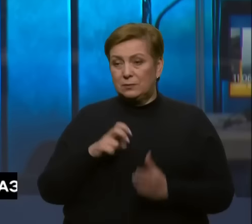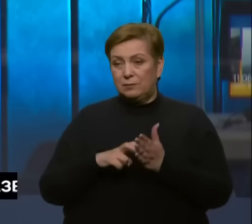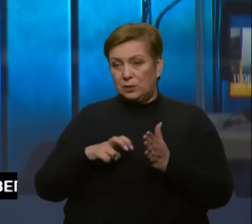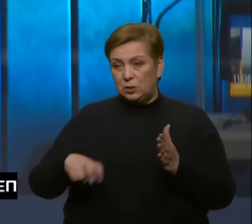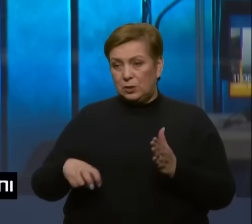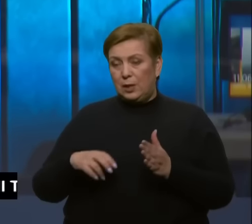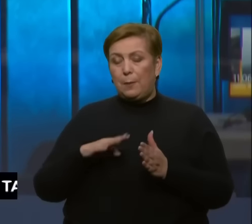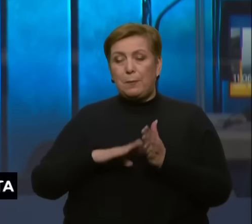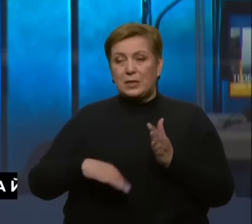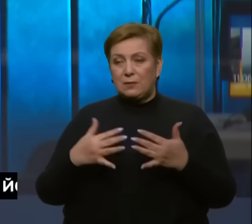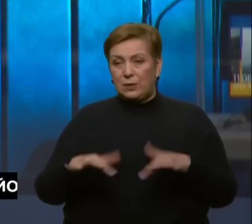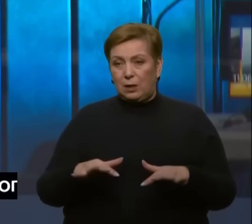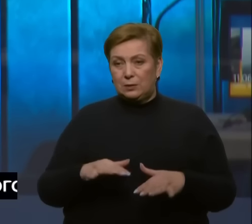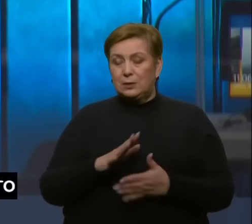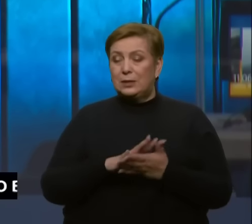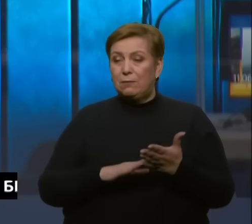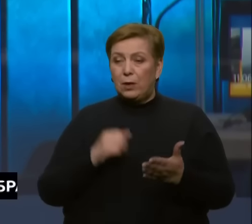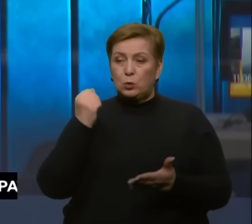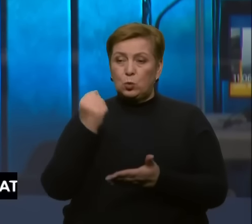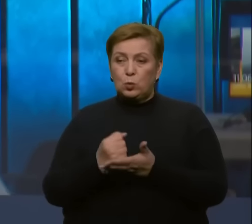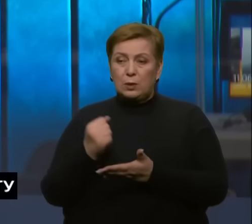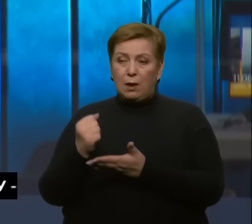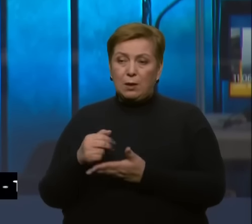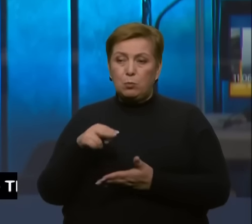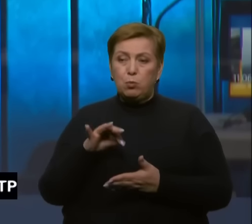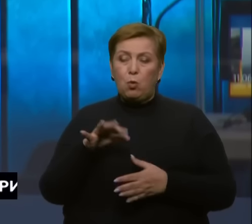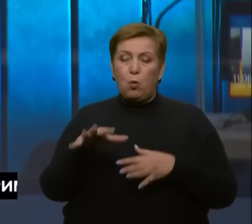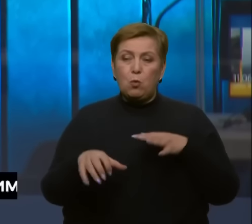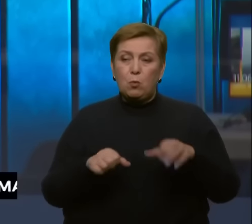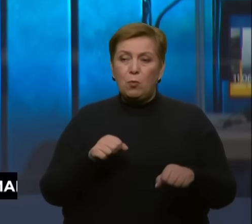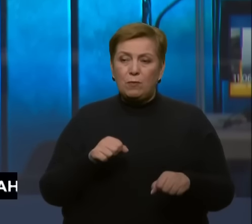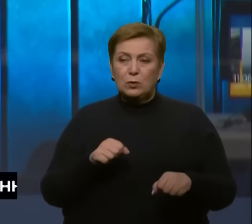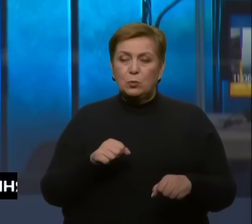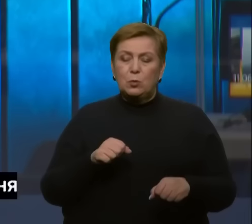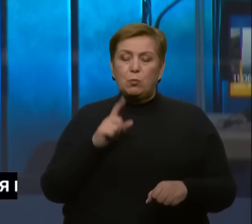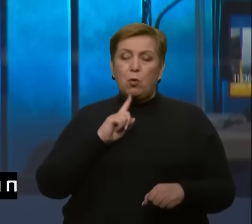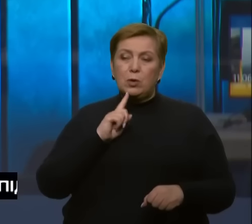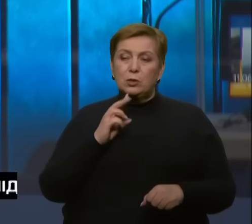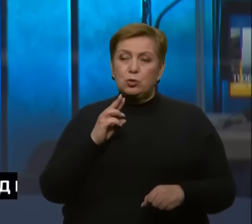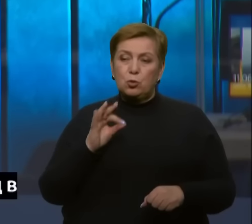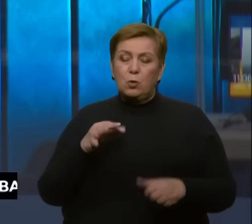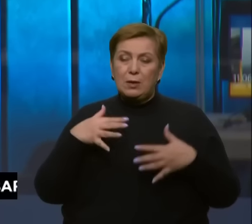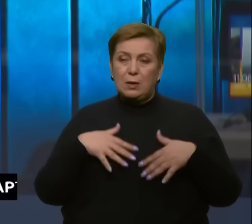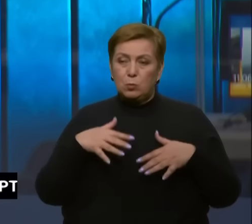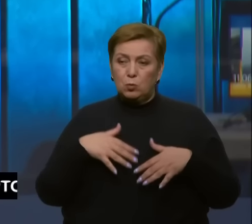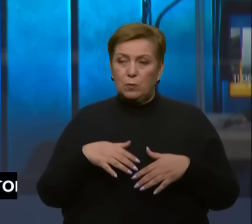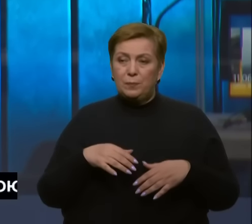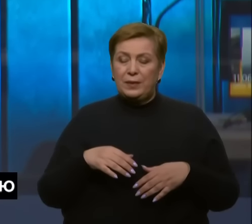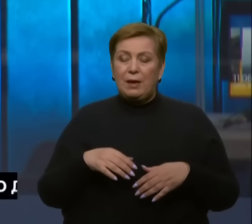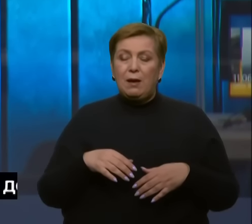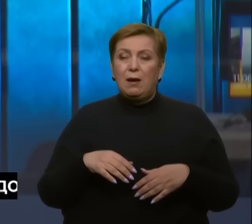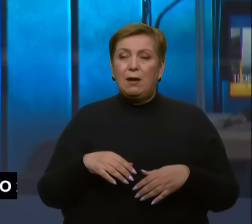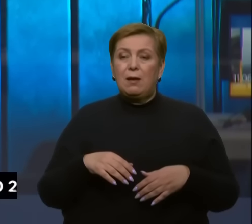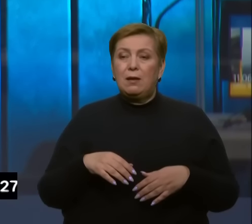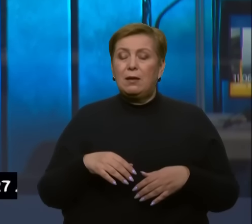тривають удари українських сил оборони і по окупованому поки що Криму. Нейтралізувати окупаційну авіацію